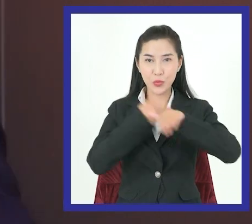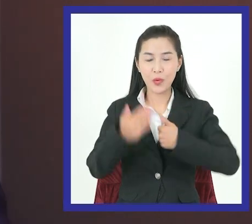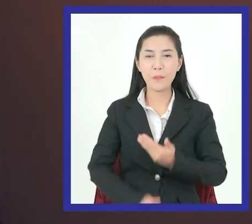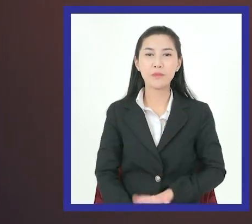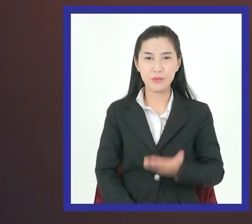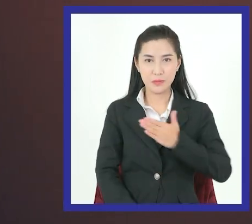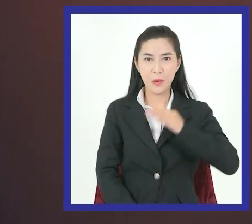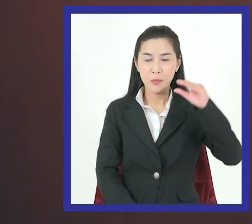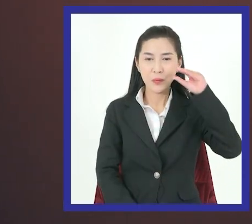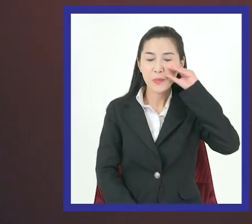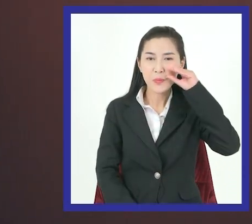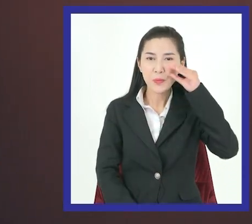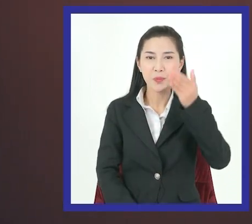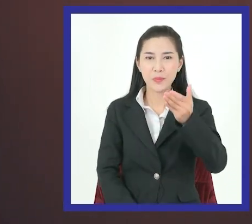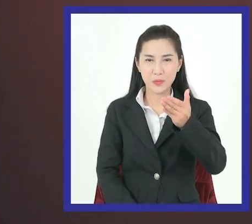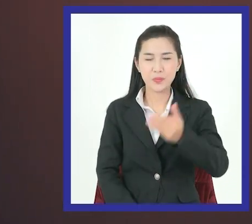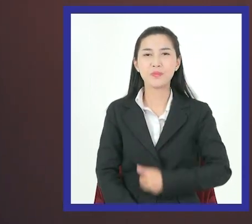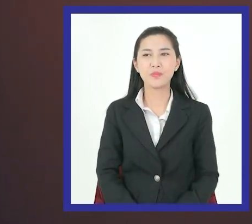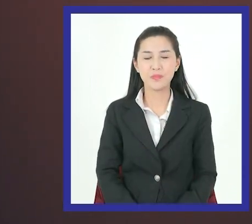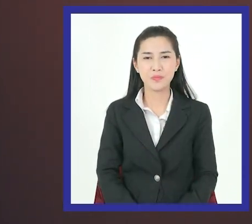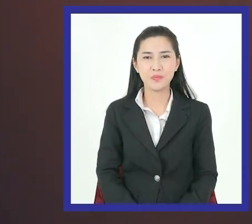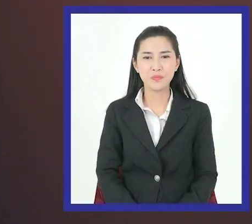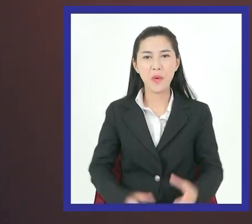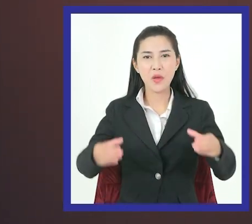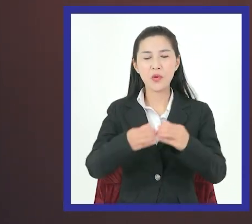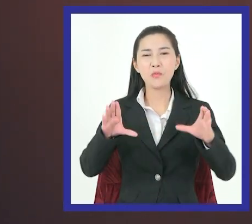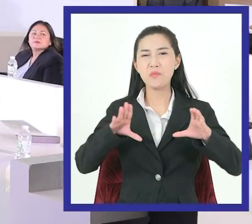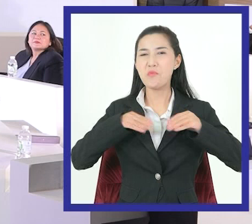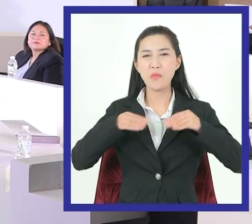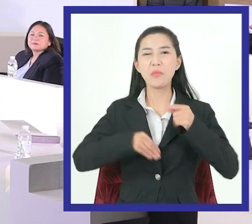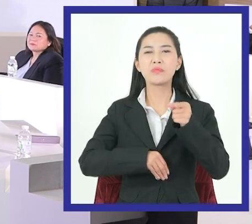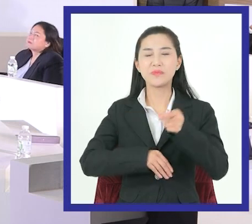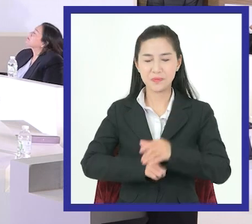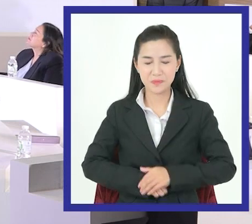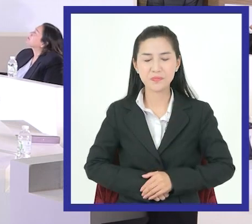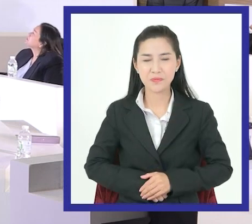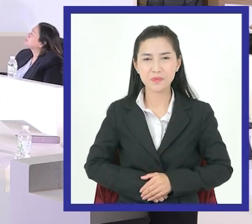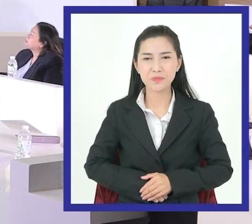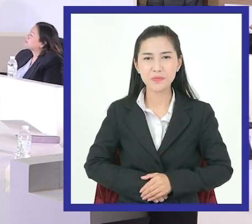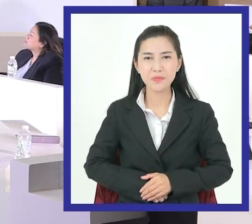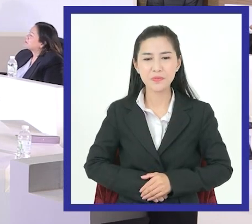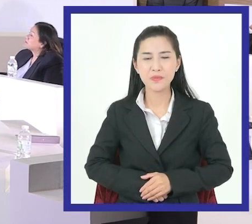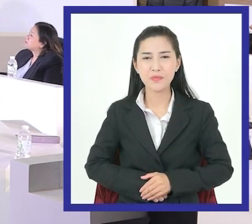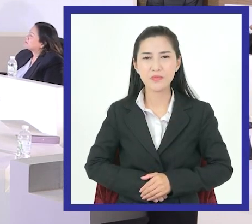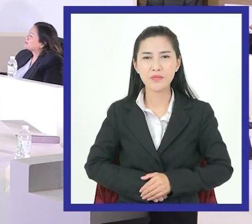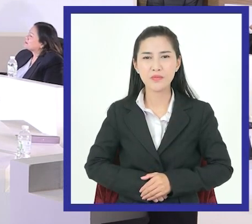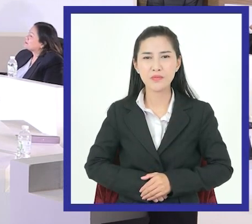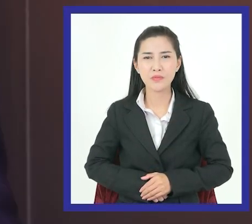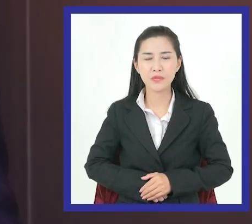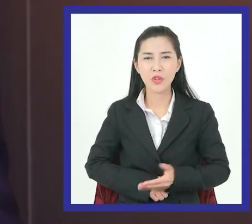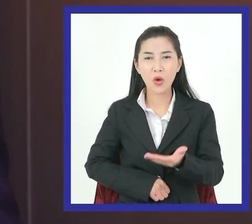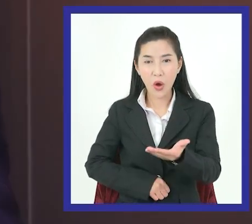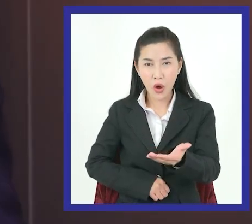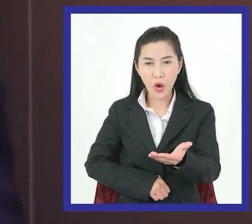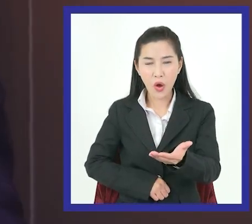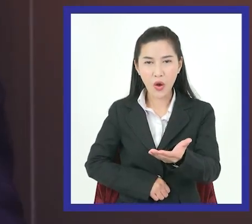เทียมเอ่อพรรคฝ่ายแค้นฝ่ายค้อนขออภัยครับเอ่อก่อนอื่นครับผมต้อง